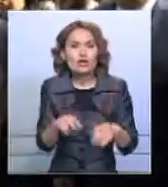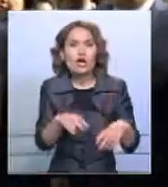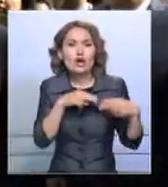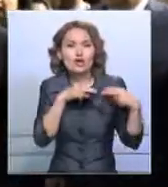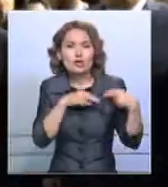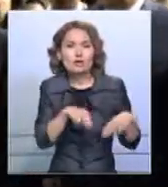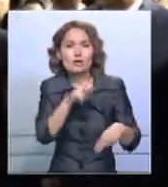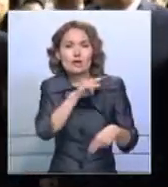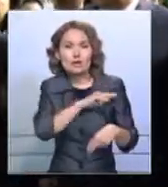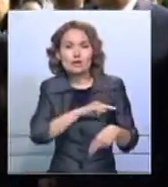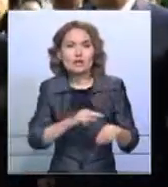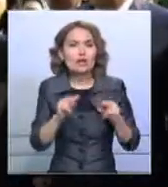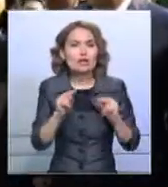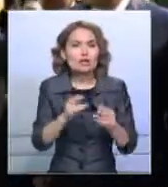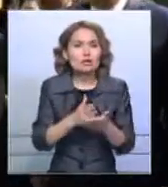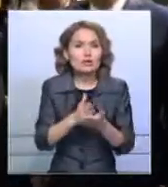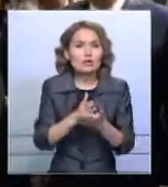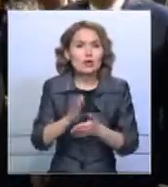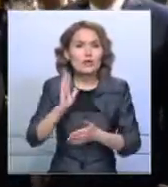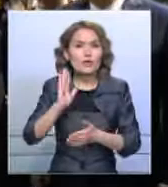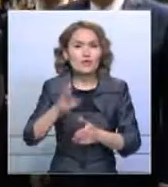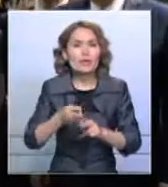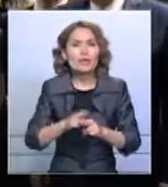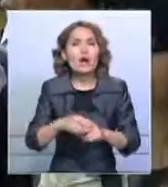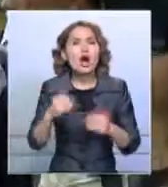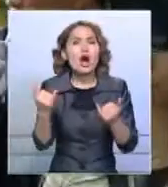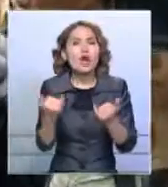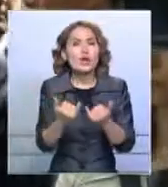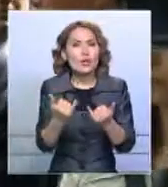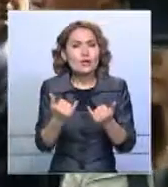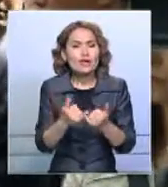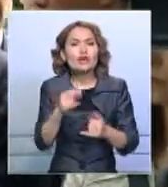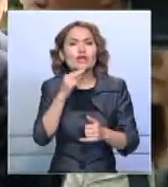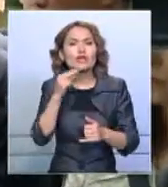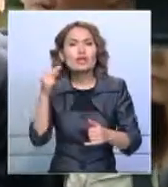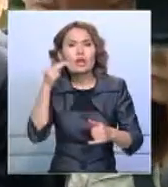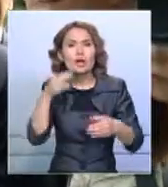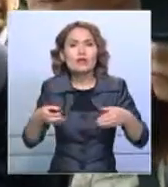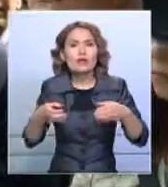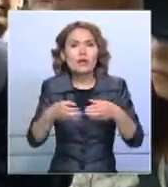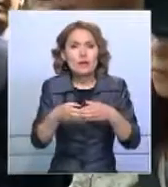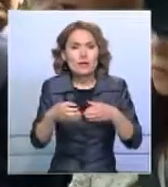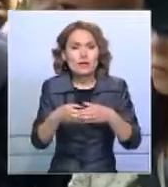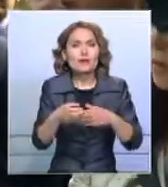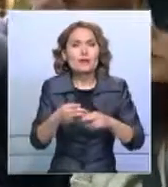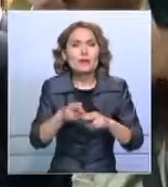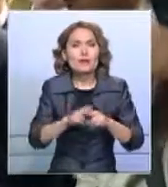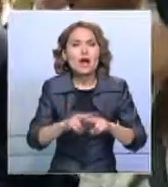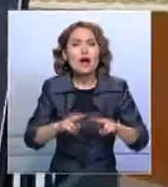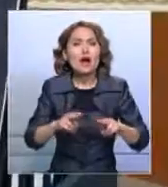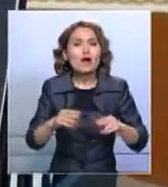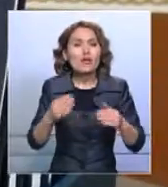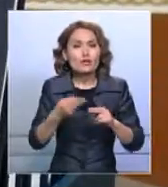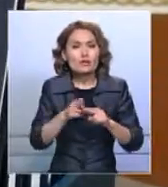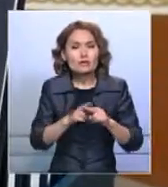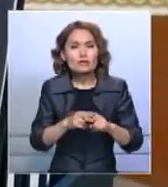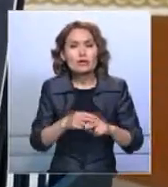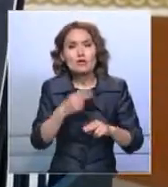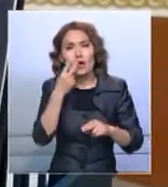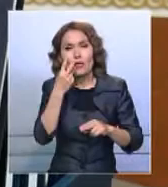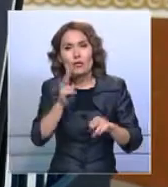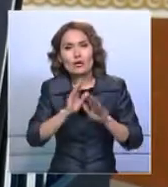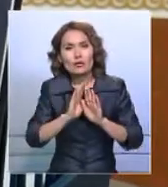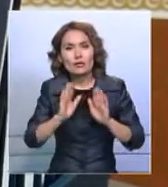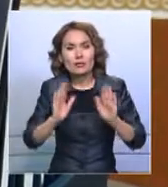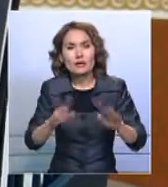деген адалдық екен айтылды. Бұған кейін қонақтар Шанхай ынтымақтастық ұйымы хатшылығындағы Астана залын тамашалап Ерлан